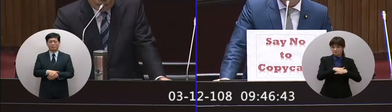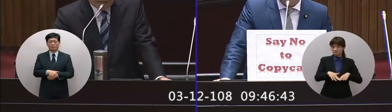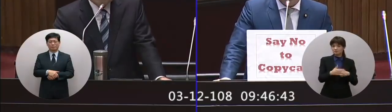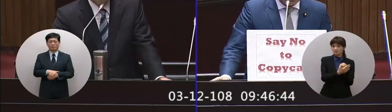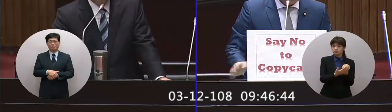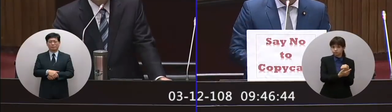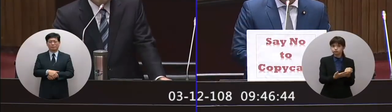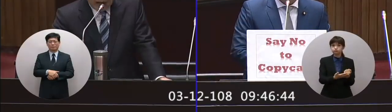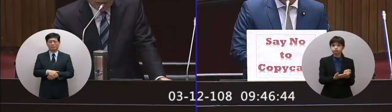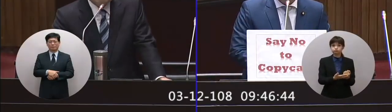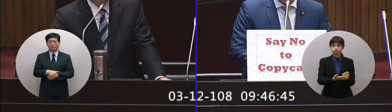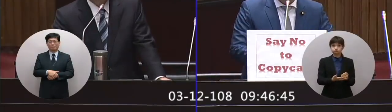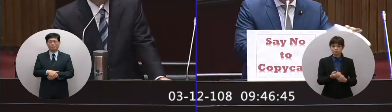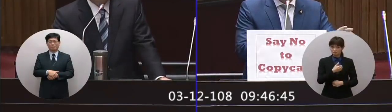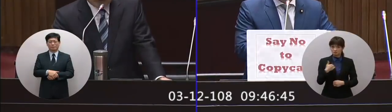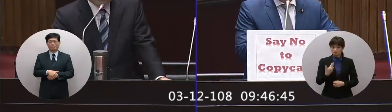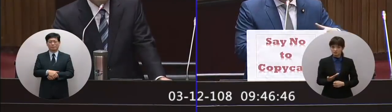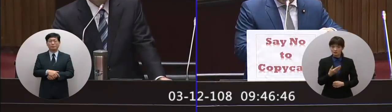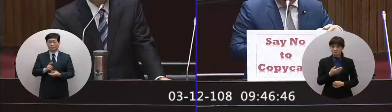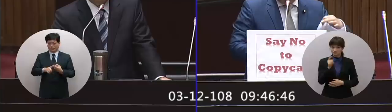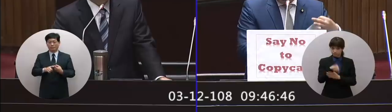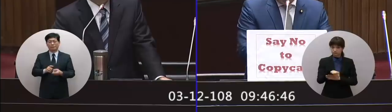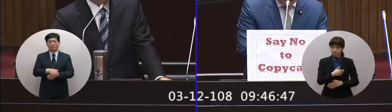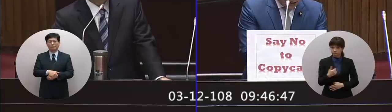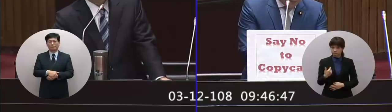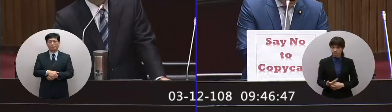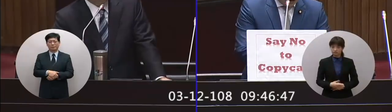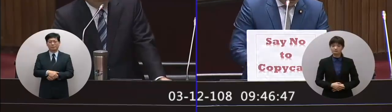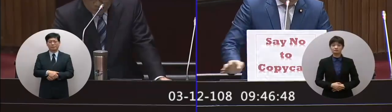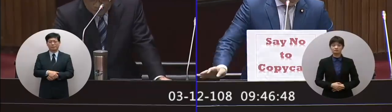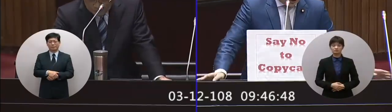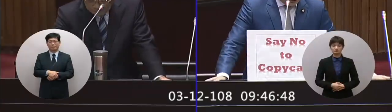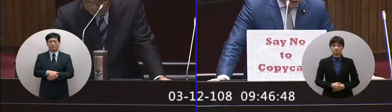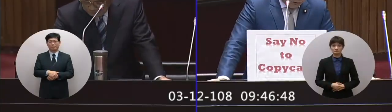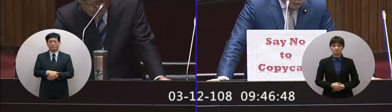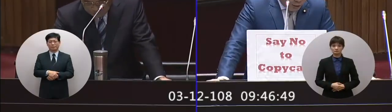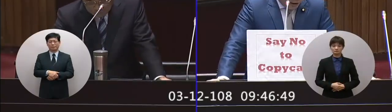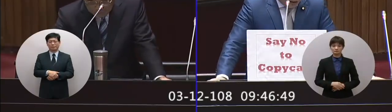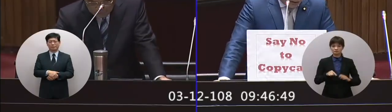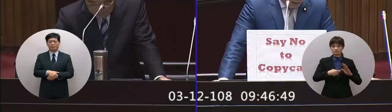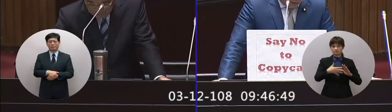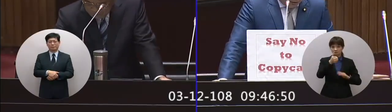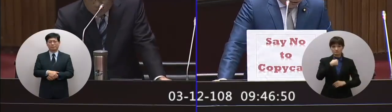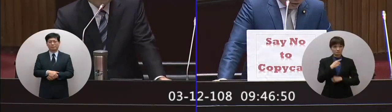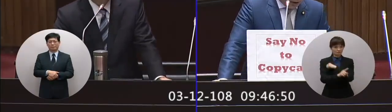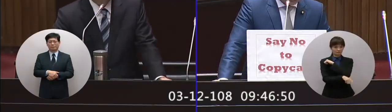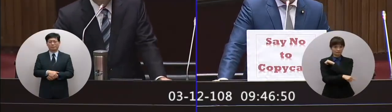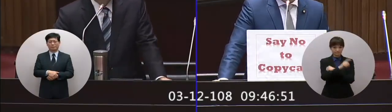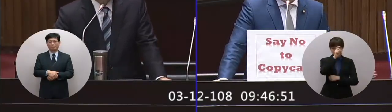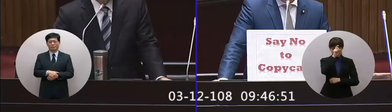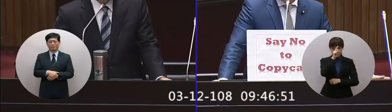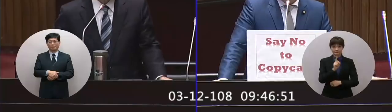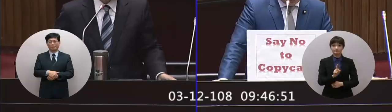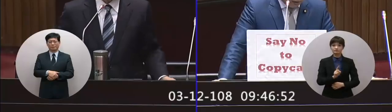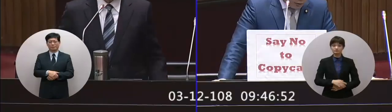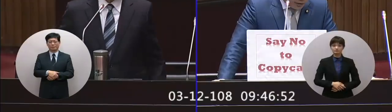受到保障的工作环境，可不可以具体承诺？ 对， 好。那院长，我最后希望